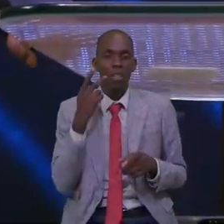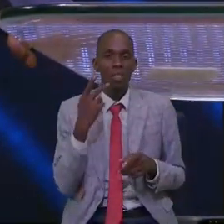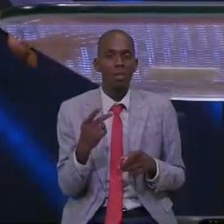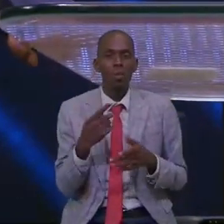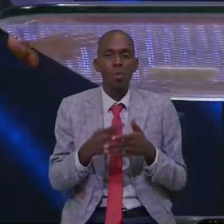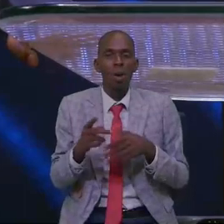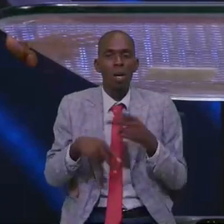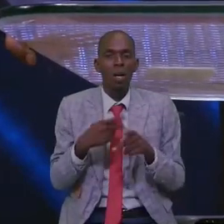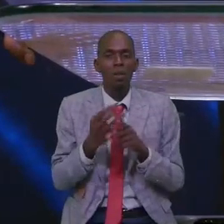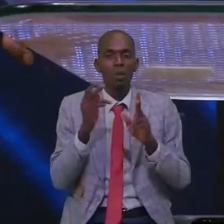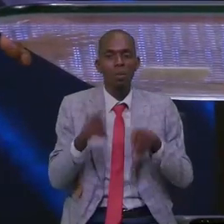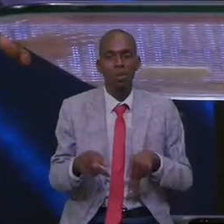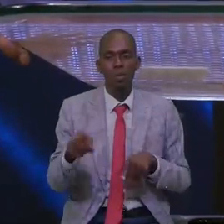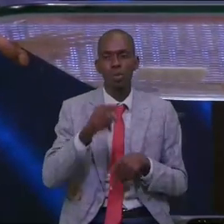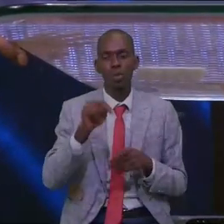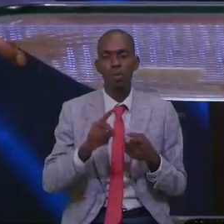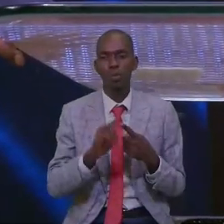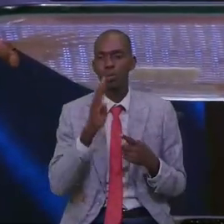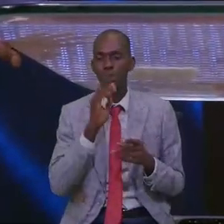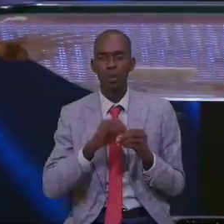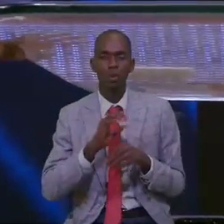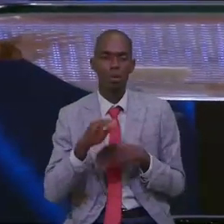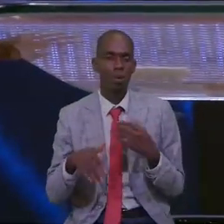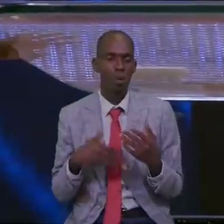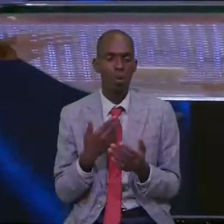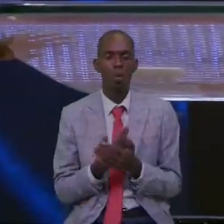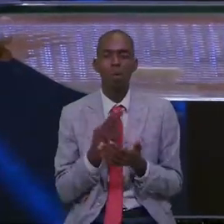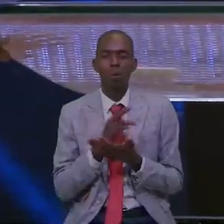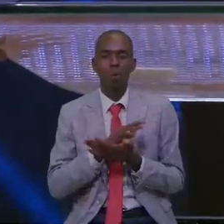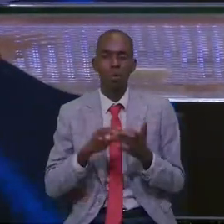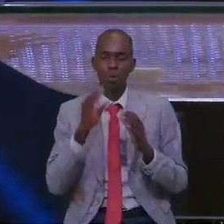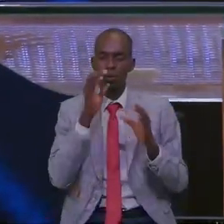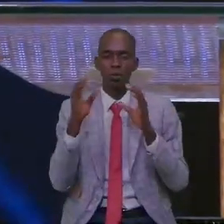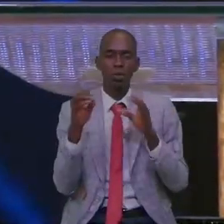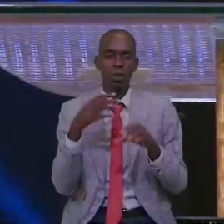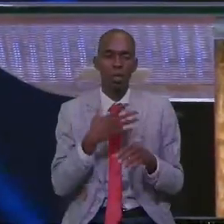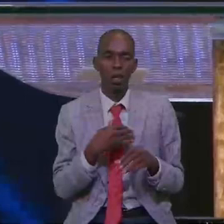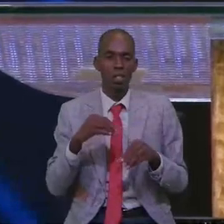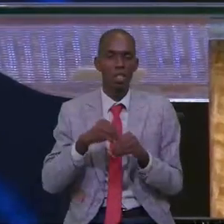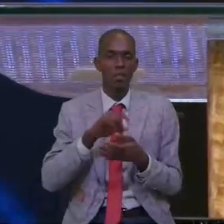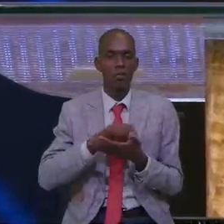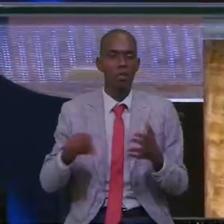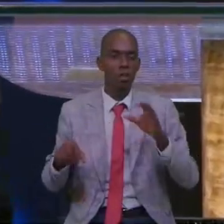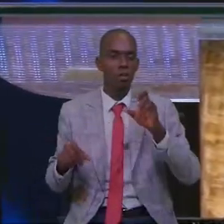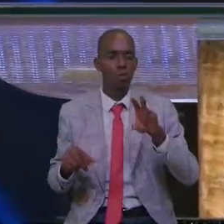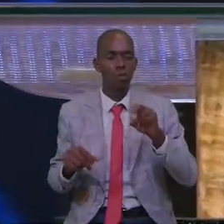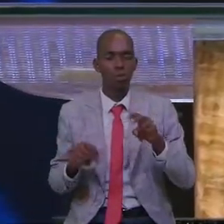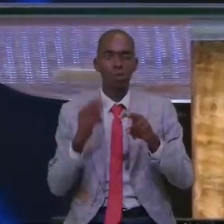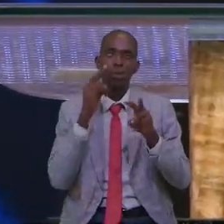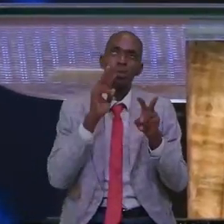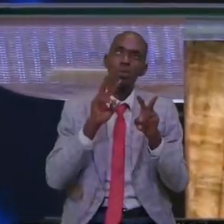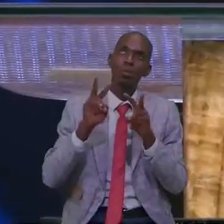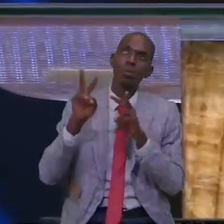votre conduite et votre piété. Verset 12. Tandis que vous